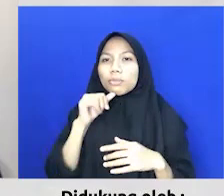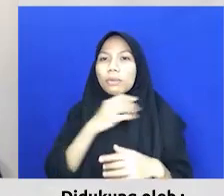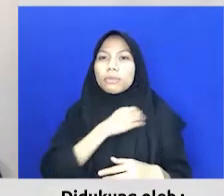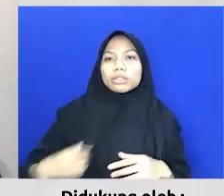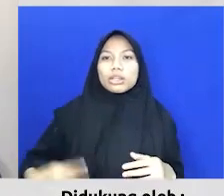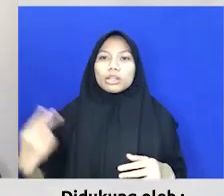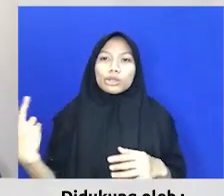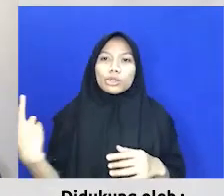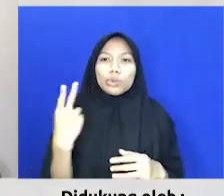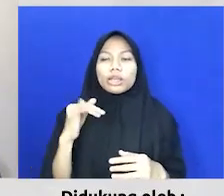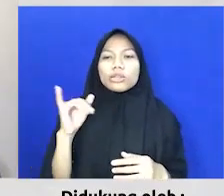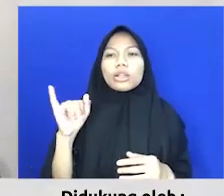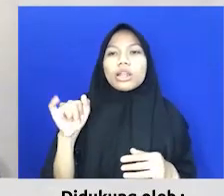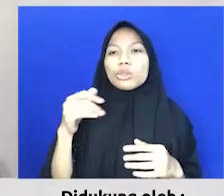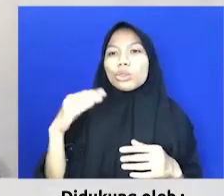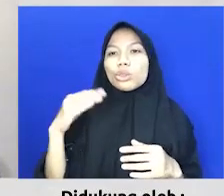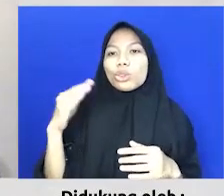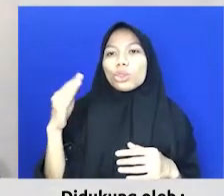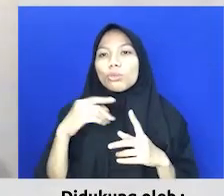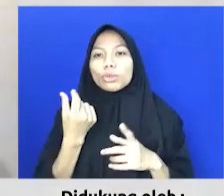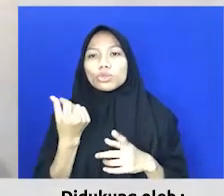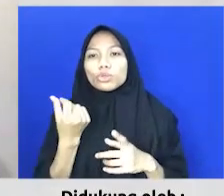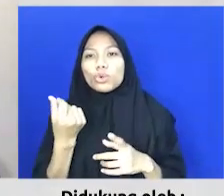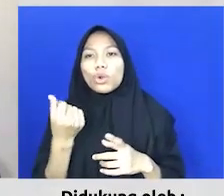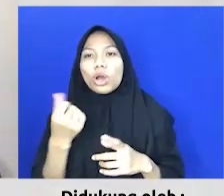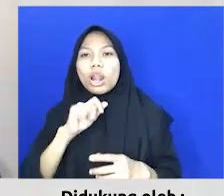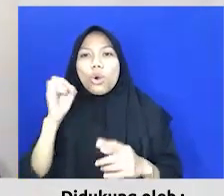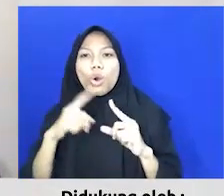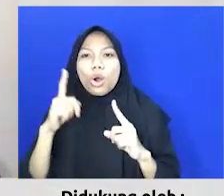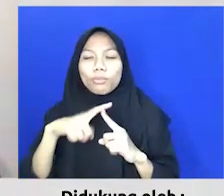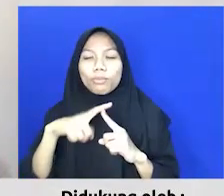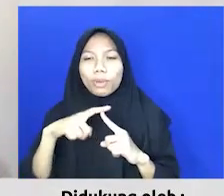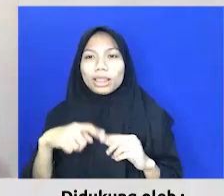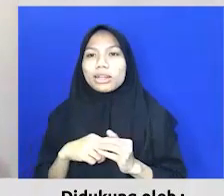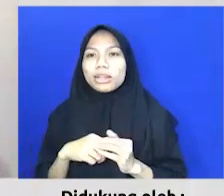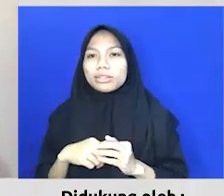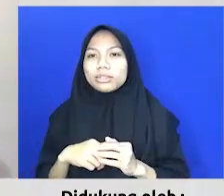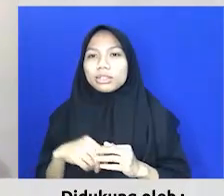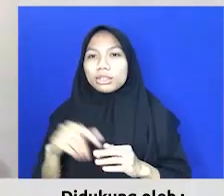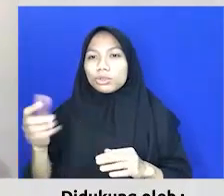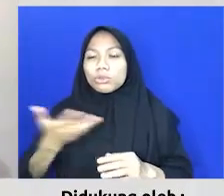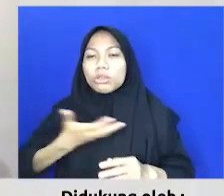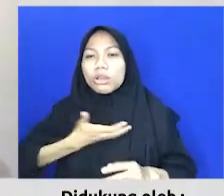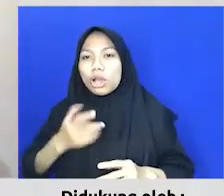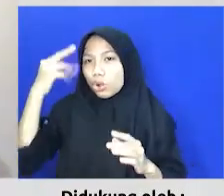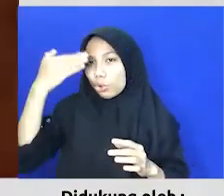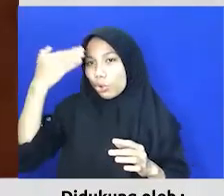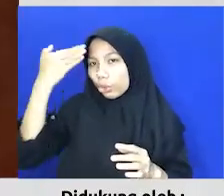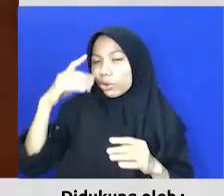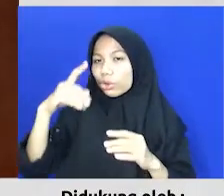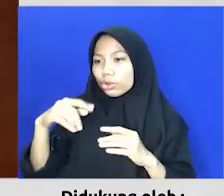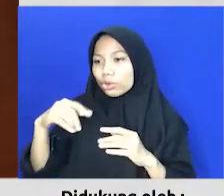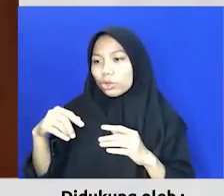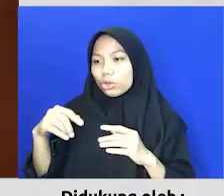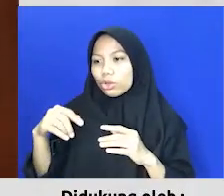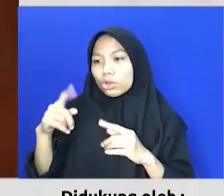kan? Ya kan? Tukang obat yang biasanya menjual macam-macam ini. Ya. Nah, saya tidak tahu ya apakah itu kena ke